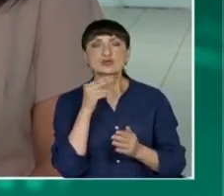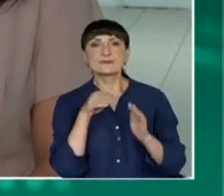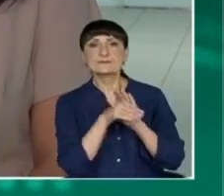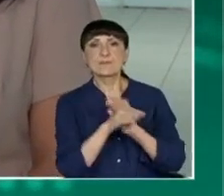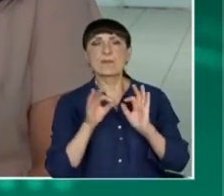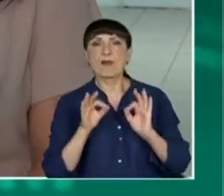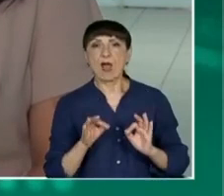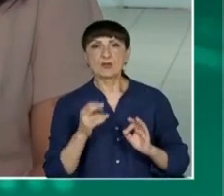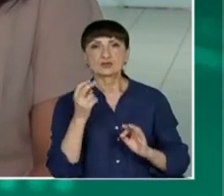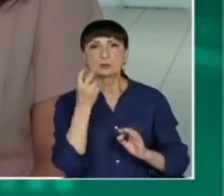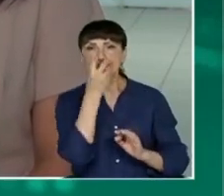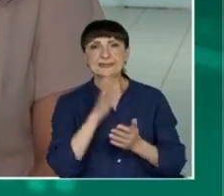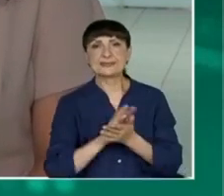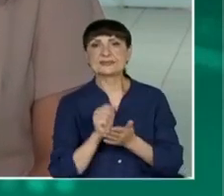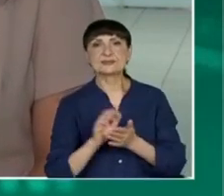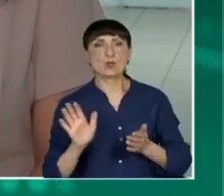правильно хранить пищевые продукты,